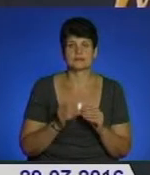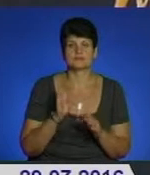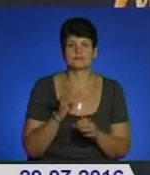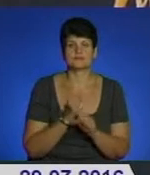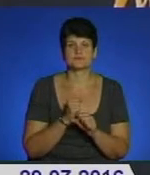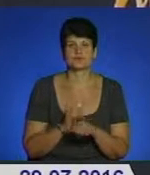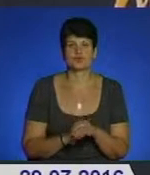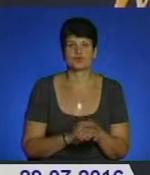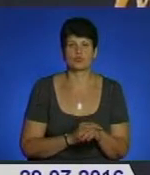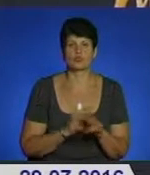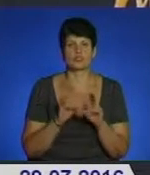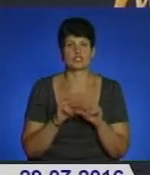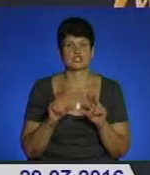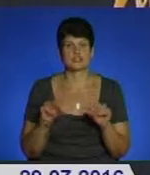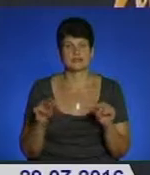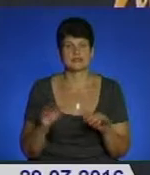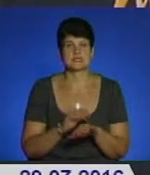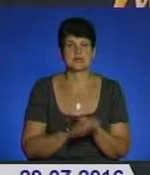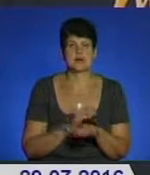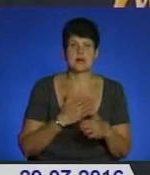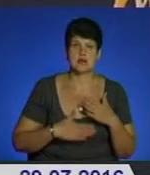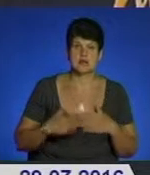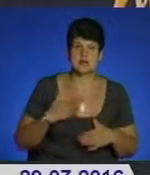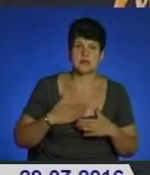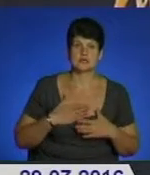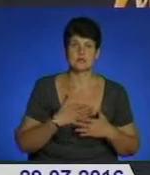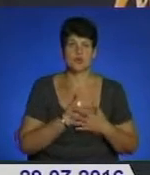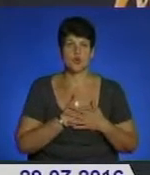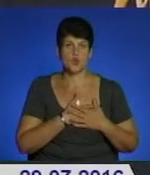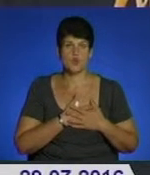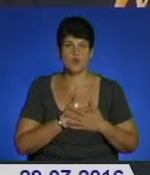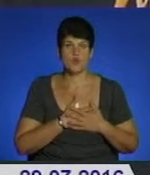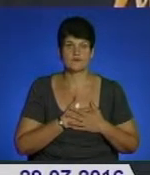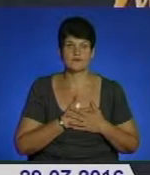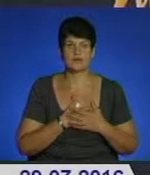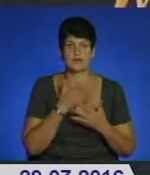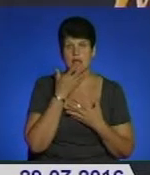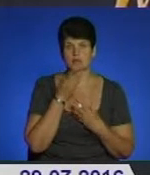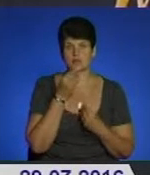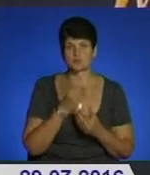добро, щастя, радість, любов, красу.